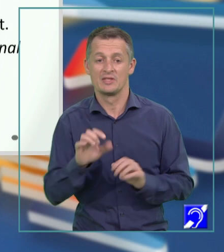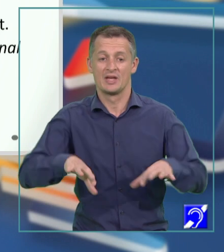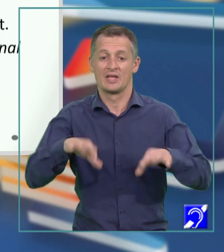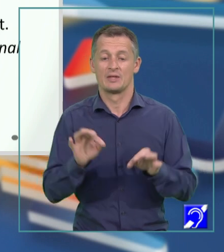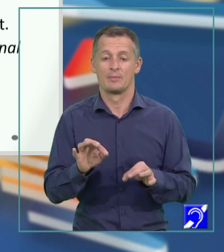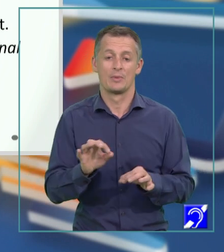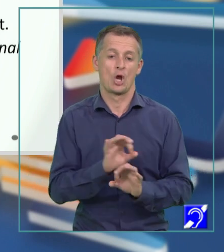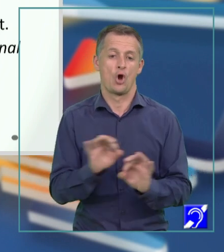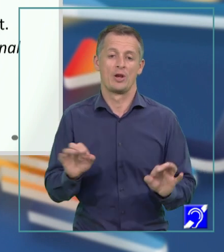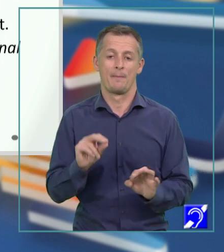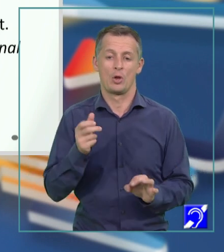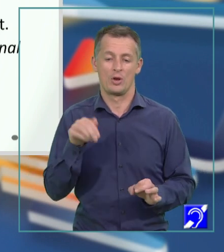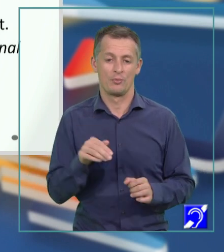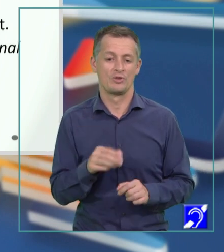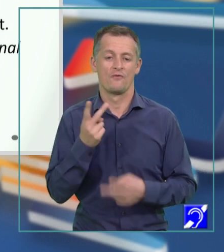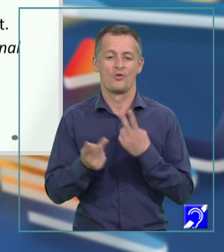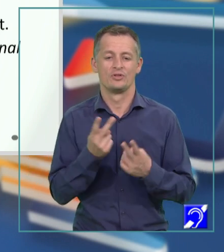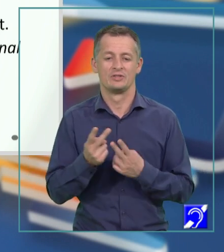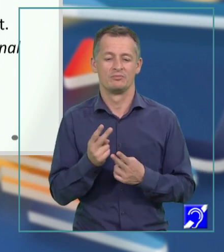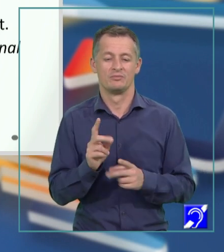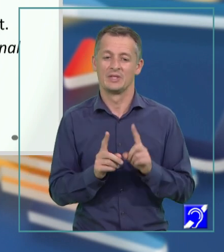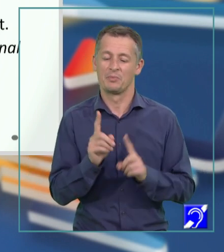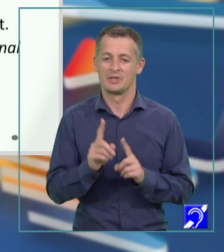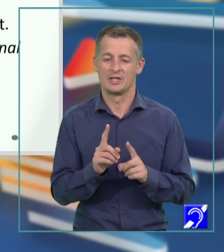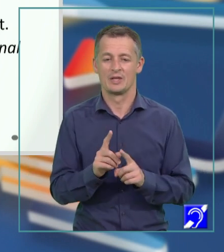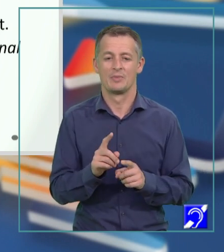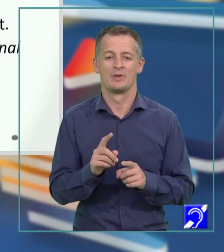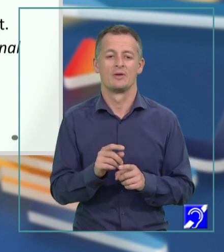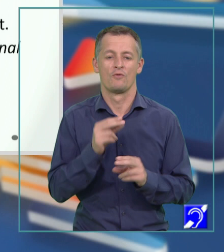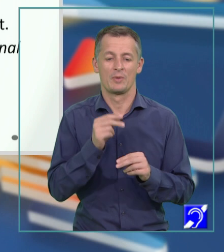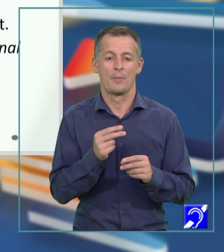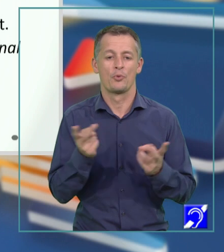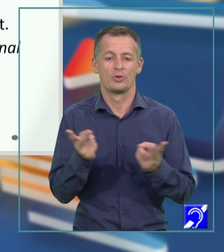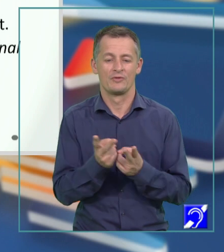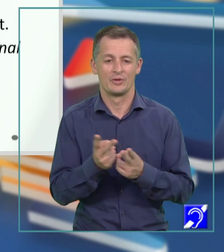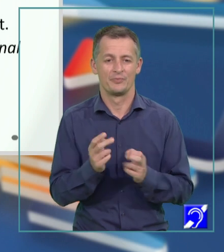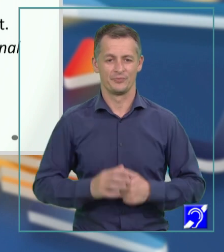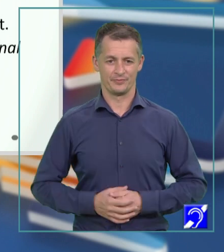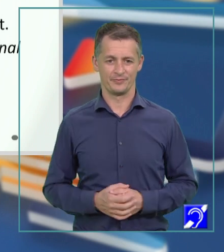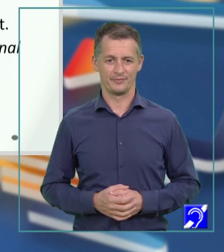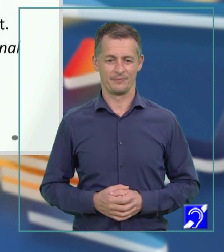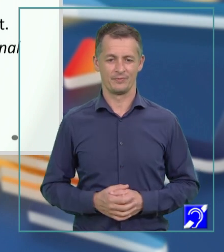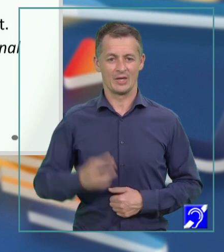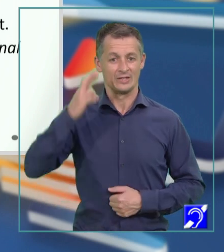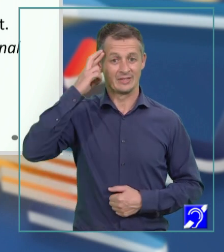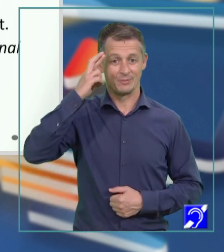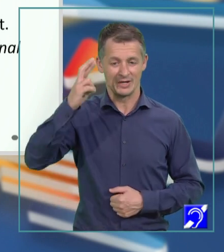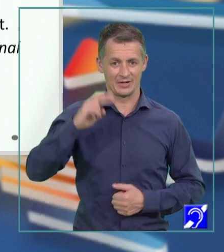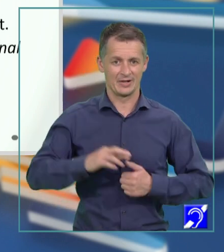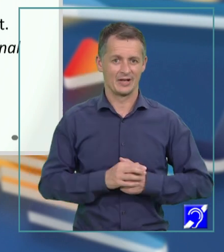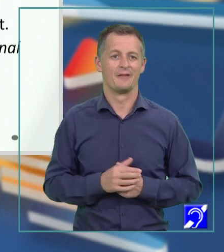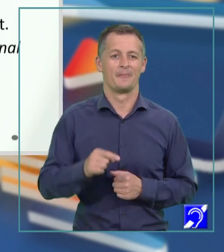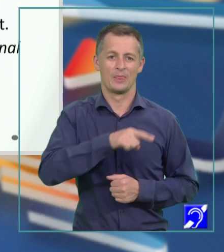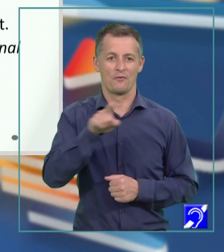paronimul corect și să îl folosim în contextul potrivit. Ei bine, dragii mei, sper că